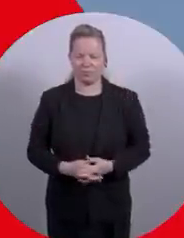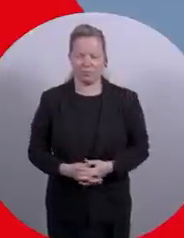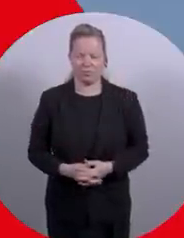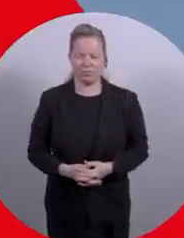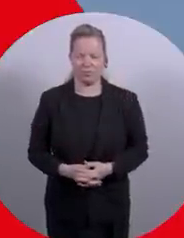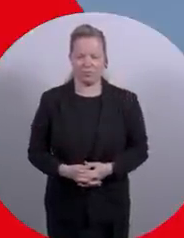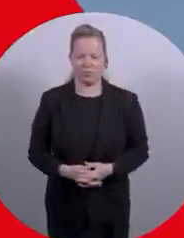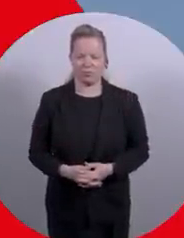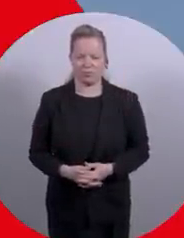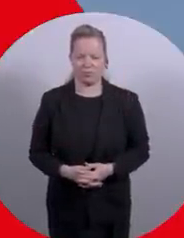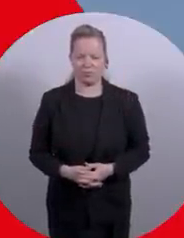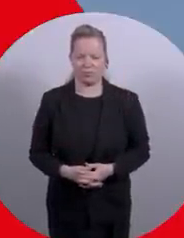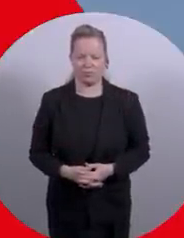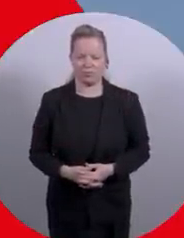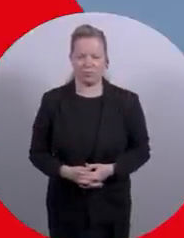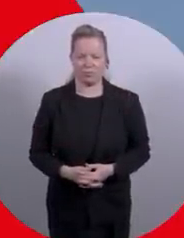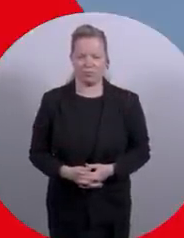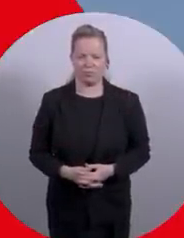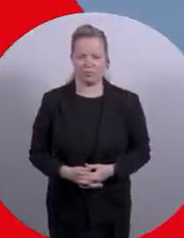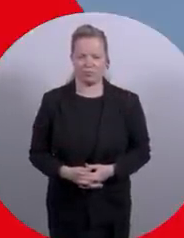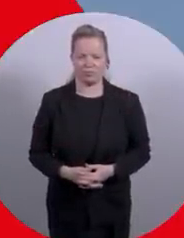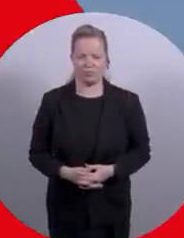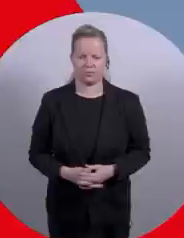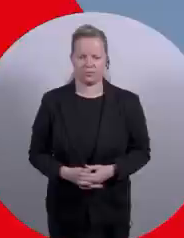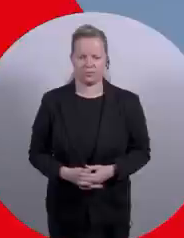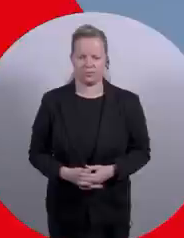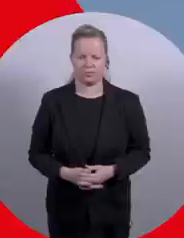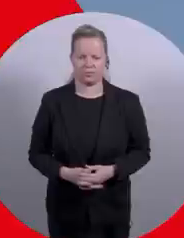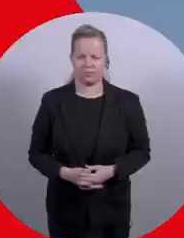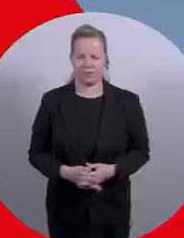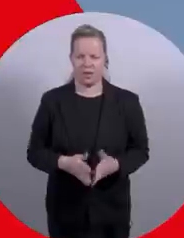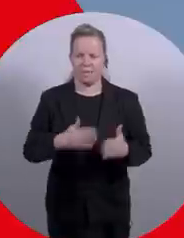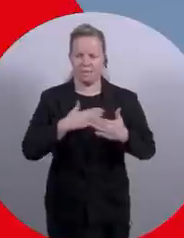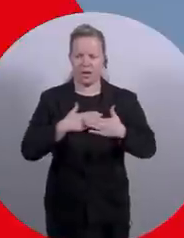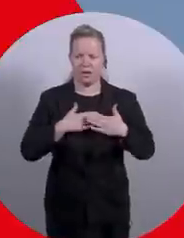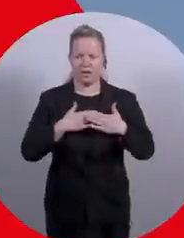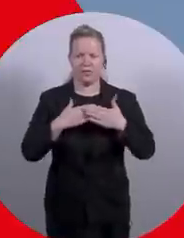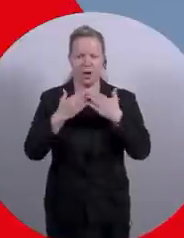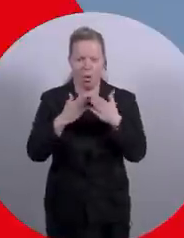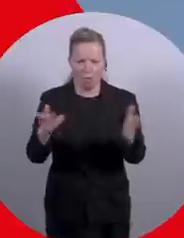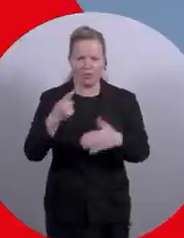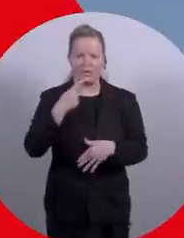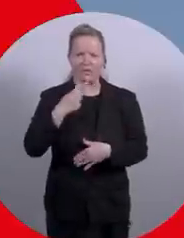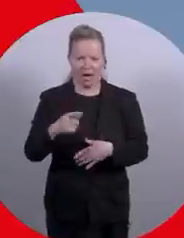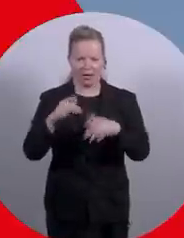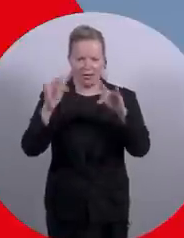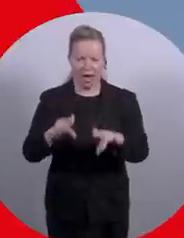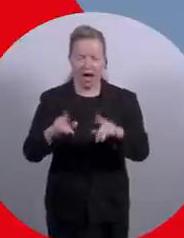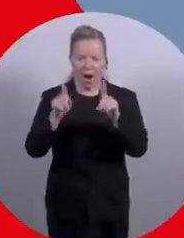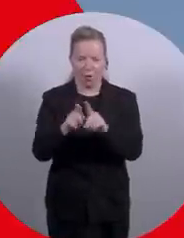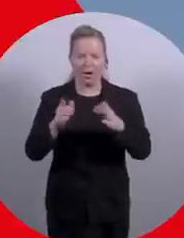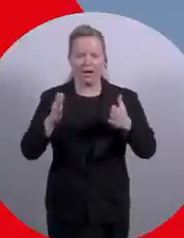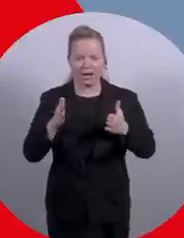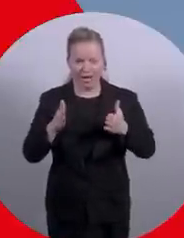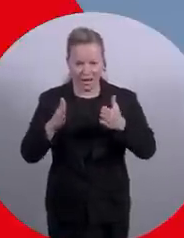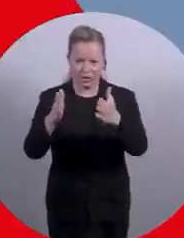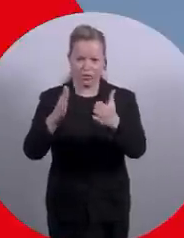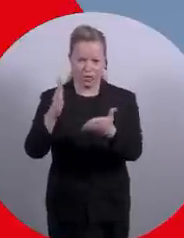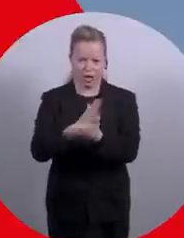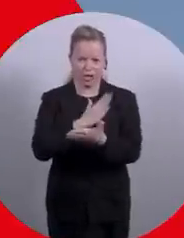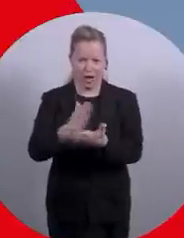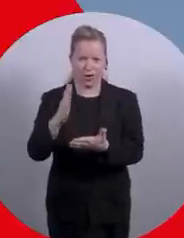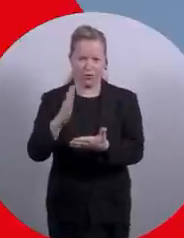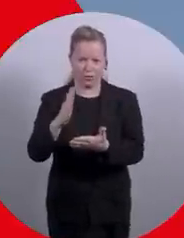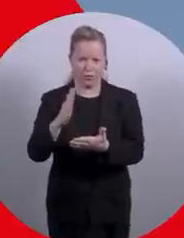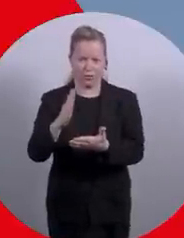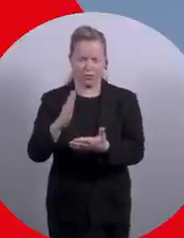und ich will aus meinem Herzen keine Mördergrube machen denn das geht heute natürlich auch mit einer Richtungsentscheidung einher und wir haben das